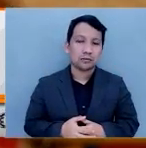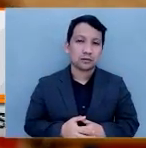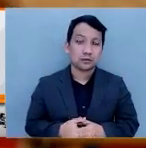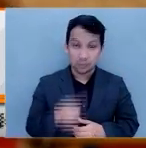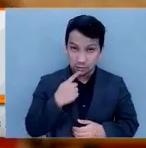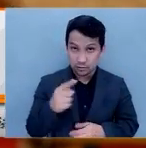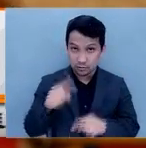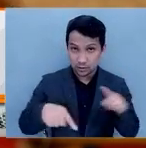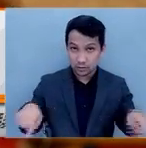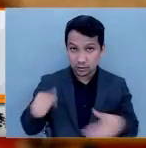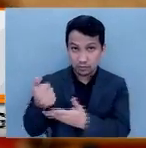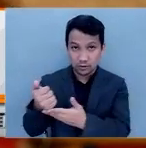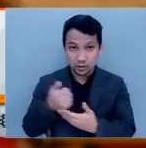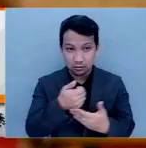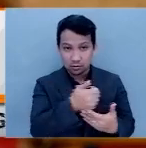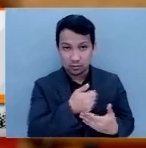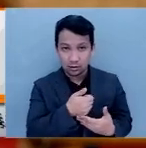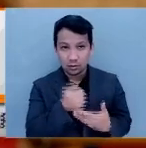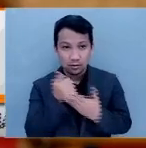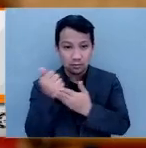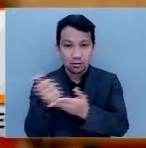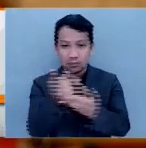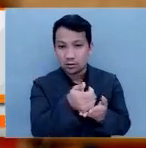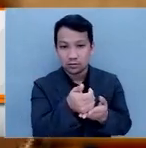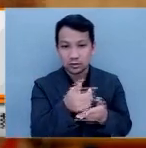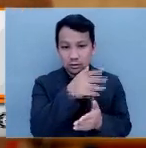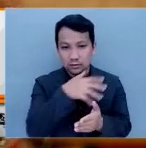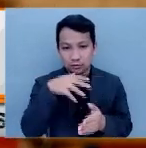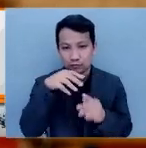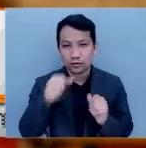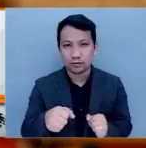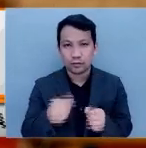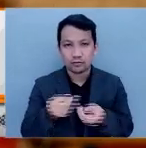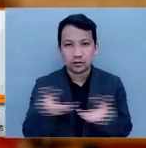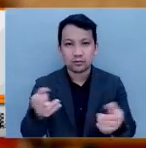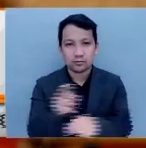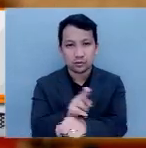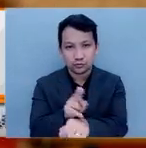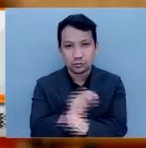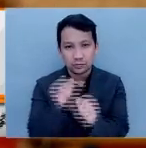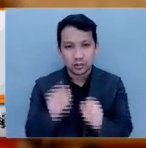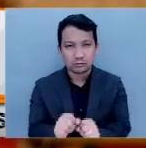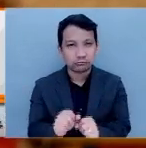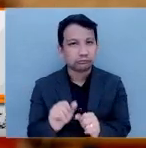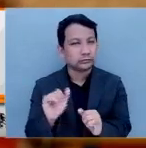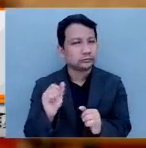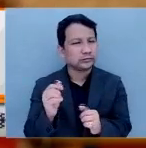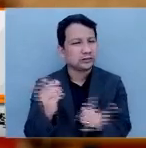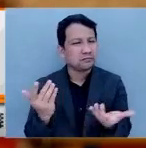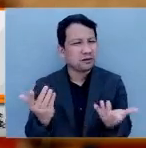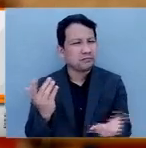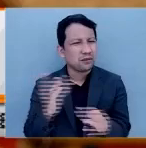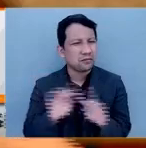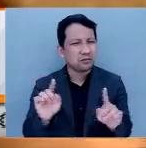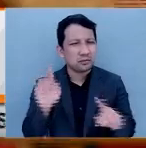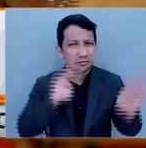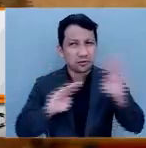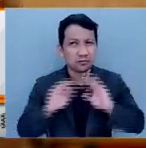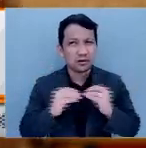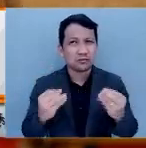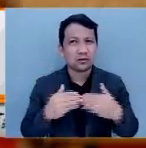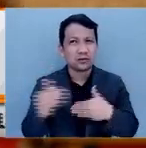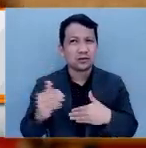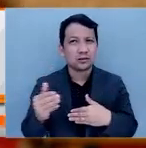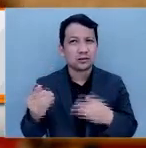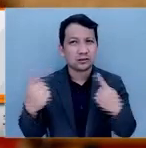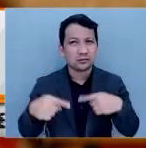yung mga tulong na binibigay natin sa mga farmer ay magamit na nila. Ang problema kasi at maraming